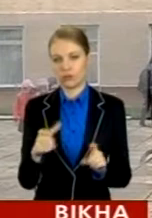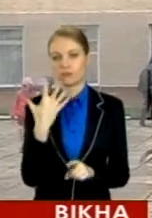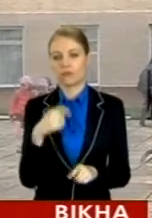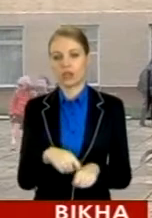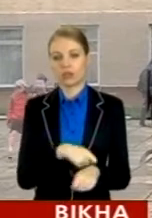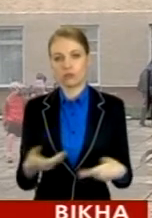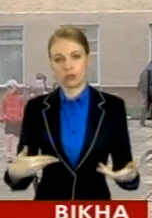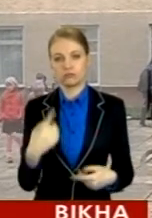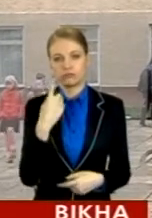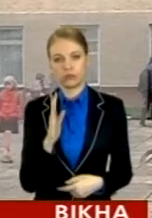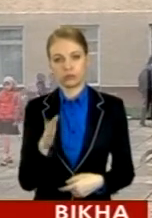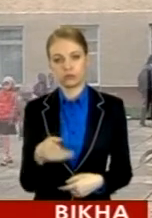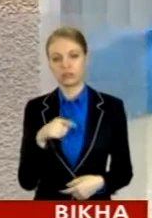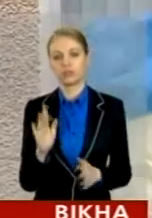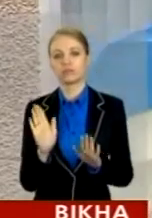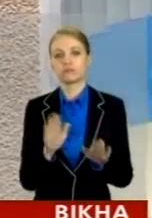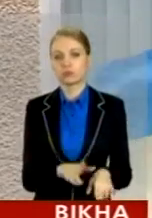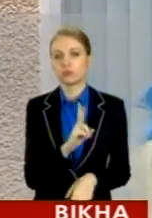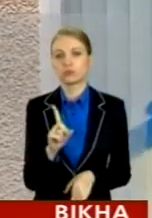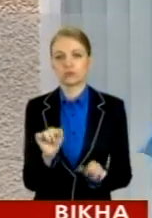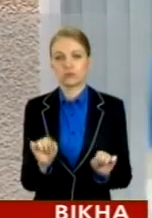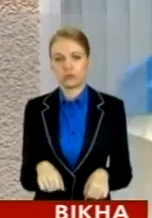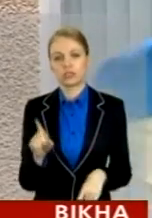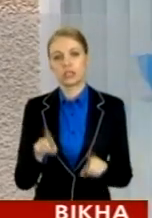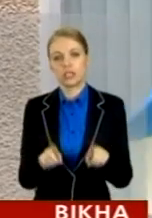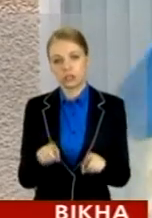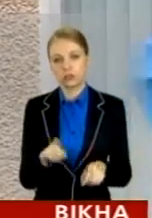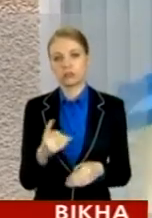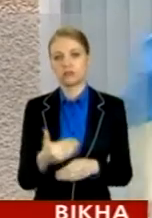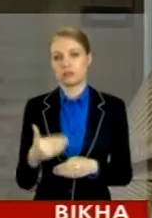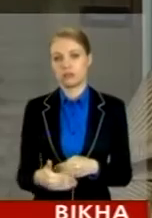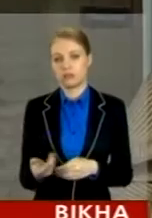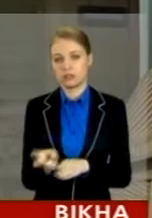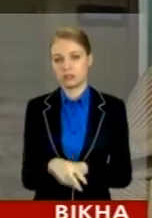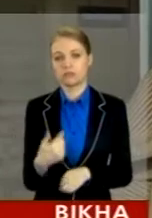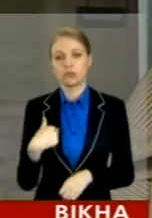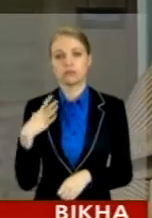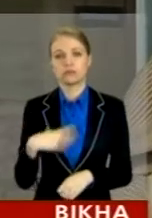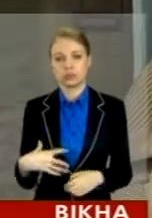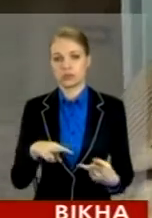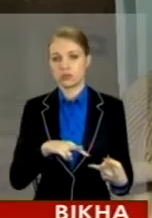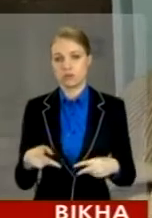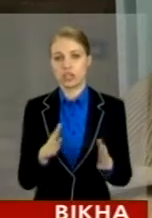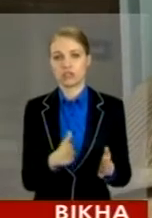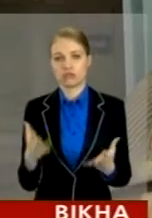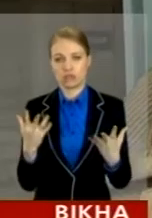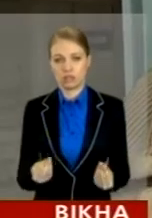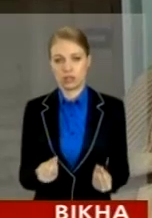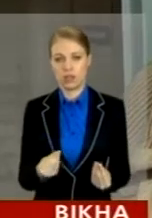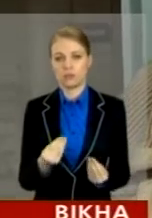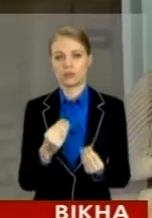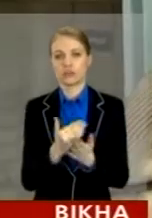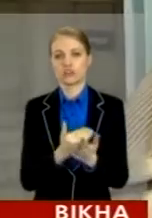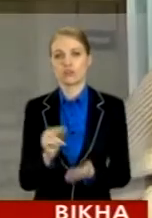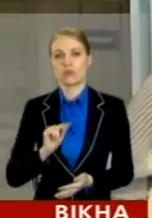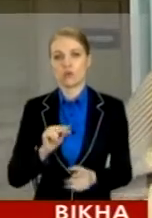кілометрів в один бік дістаються сюди хто чи може іноді із запізненнями нам прийшлося міняти режим дня режим